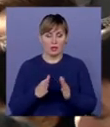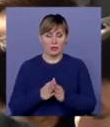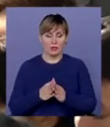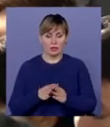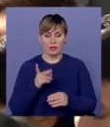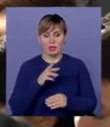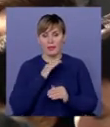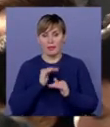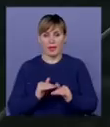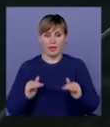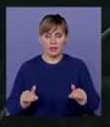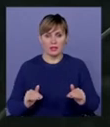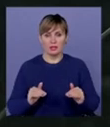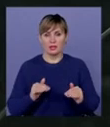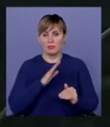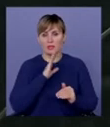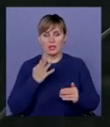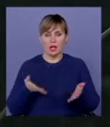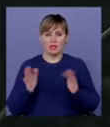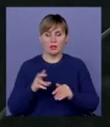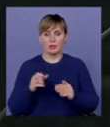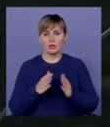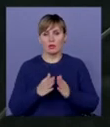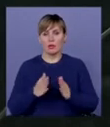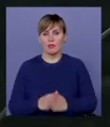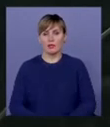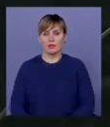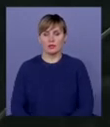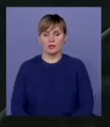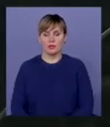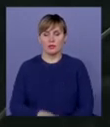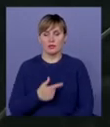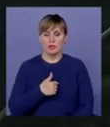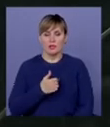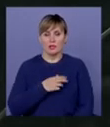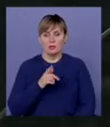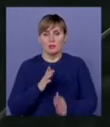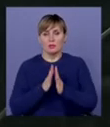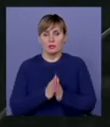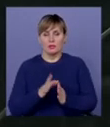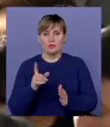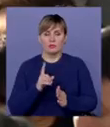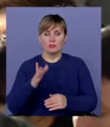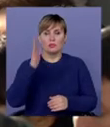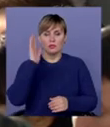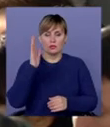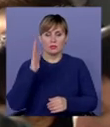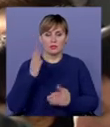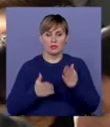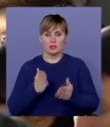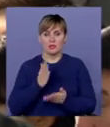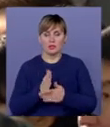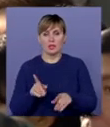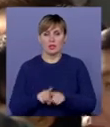для многодетных матерей, оставшихся без дома. Я вас хотела бы попросить, что в перспективе вы, если есть